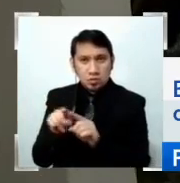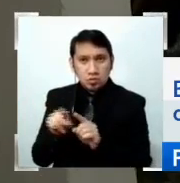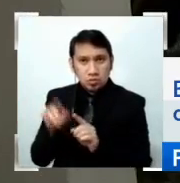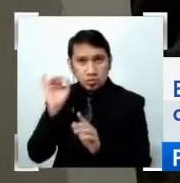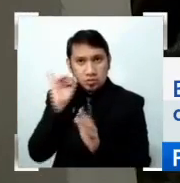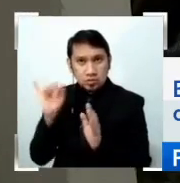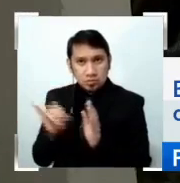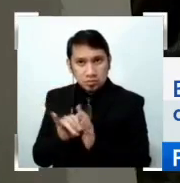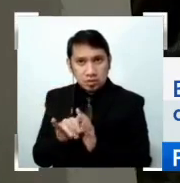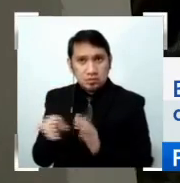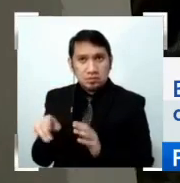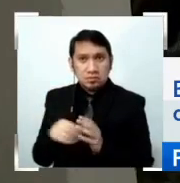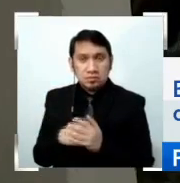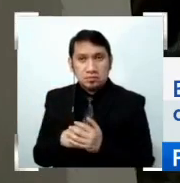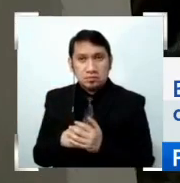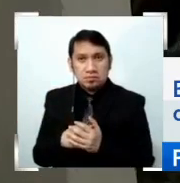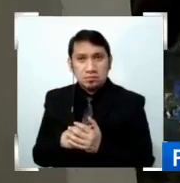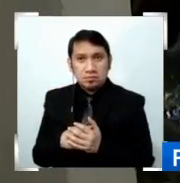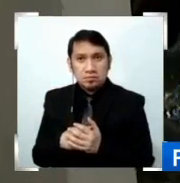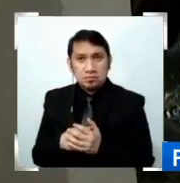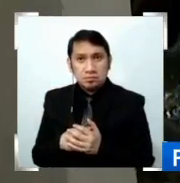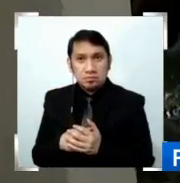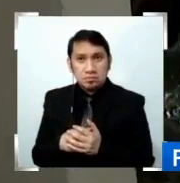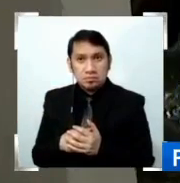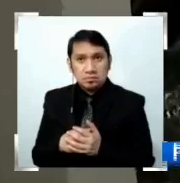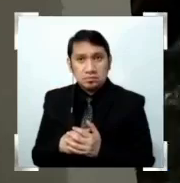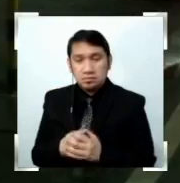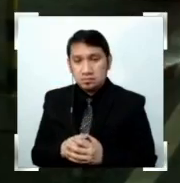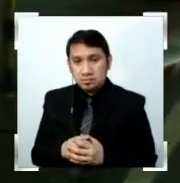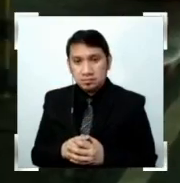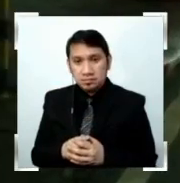ng suspect, ng gunman.